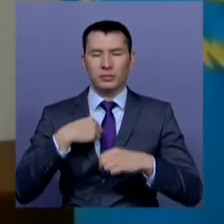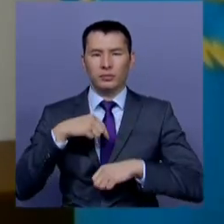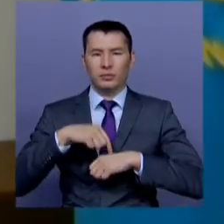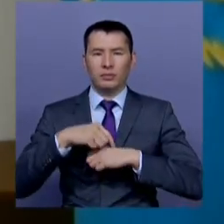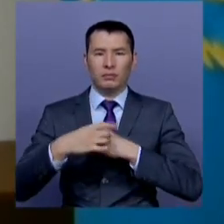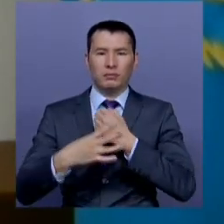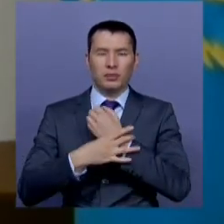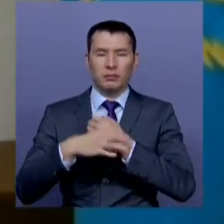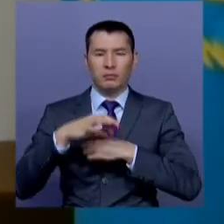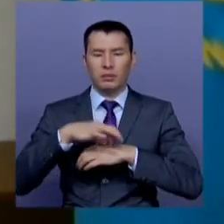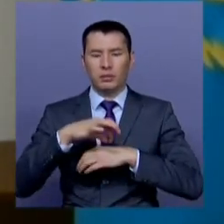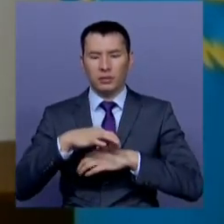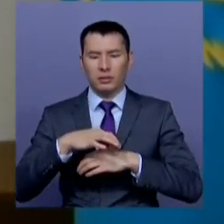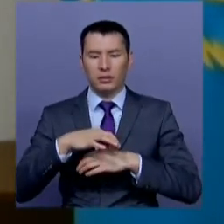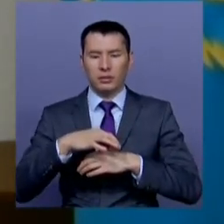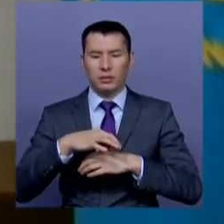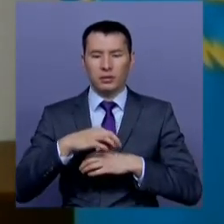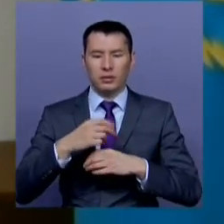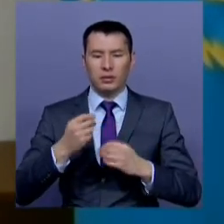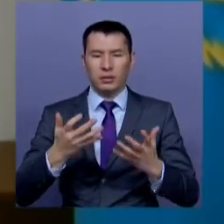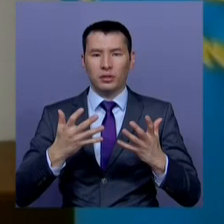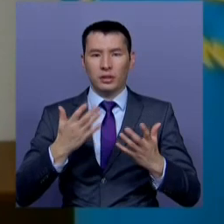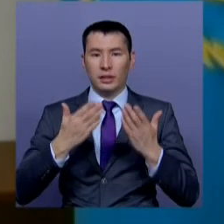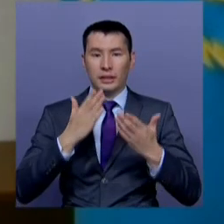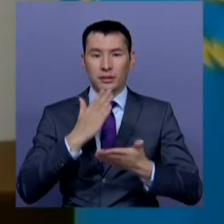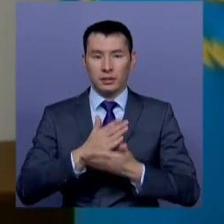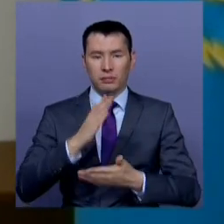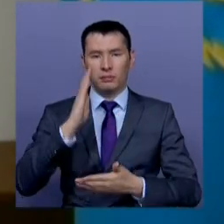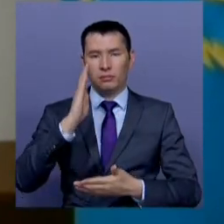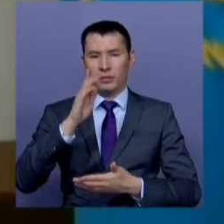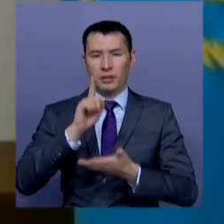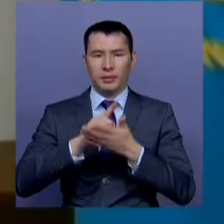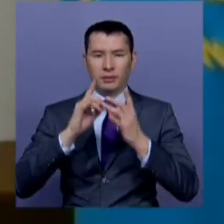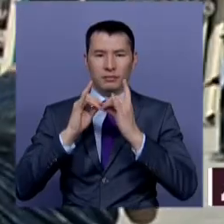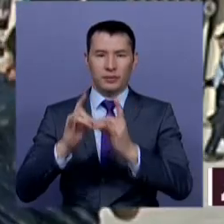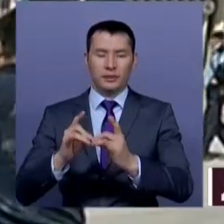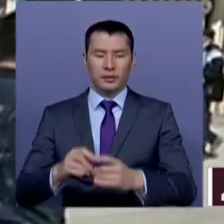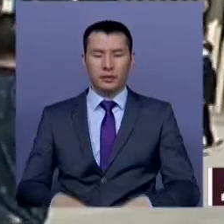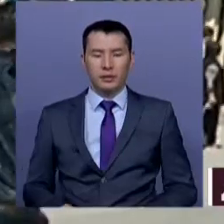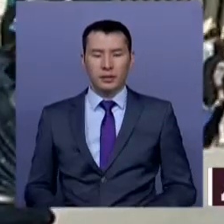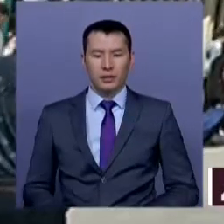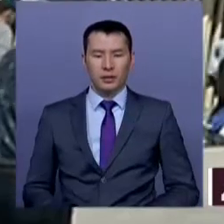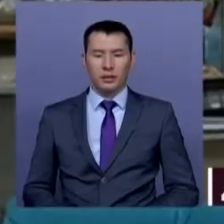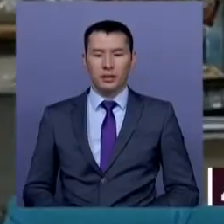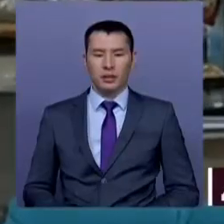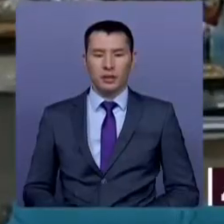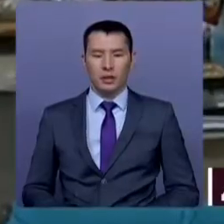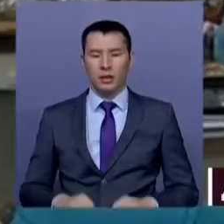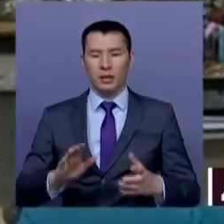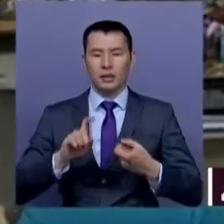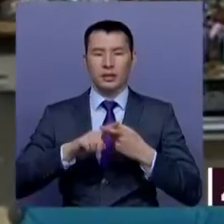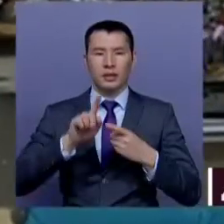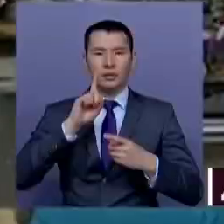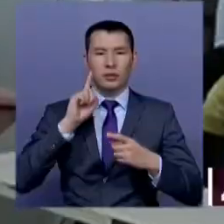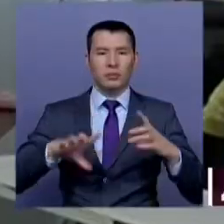коронавирусной инфекции, они, естественно, будут госпитализированы в инфекционные стационары. А что касается закрытия